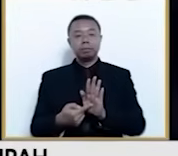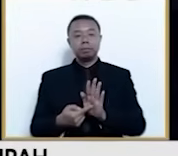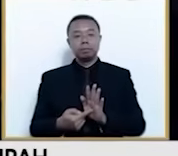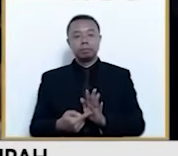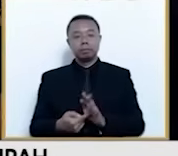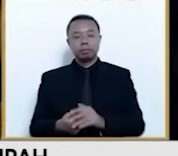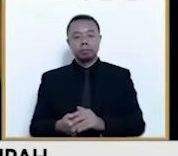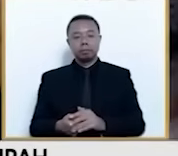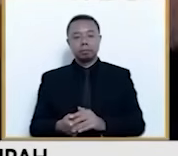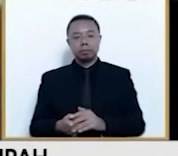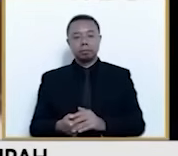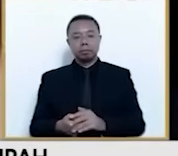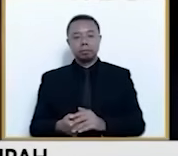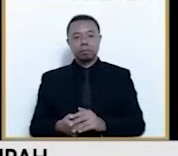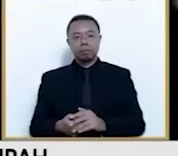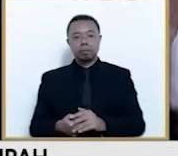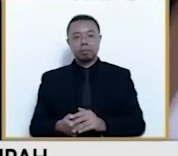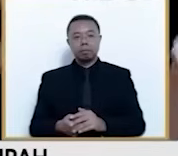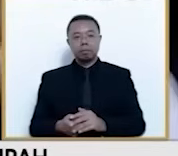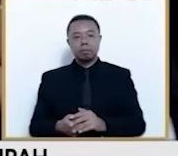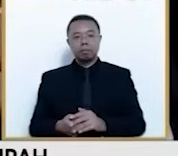moderator.